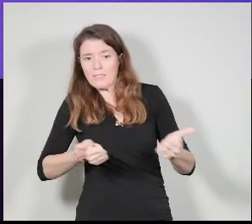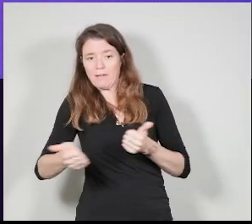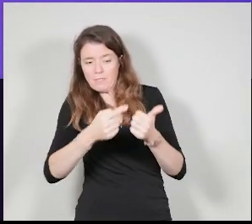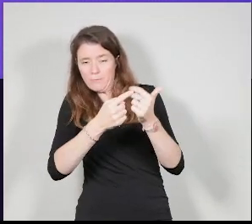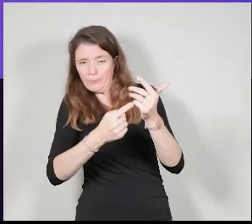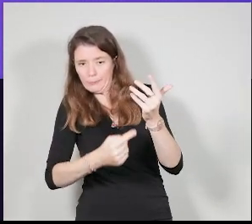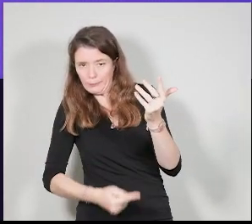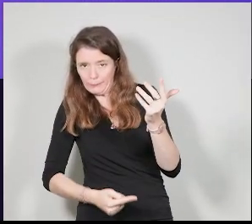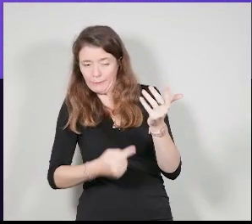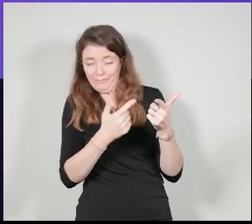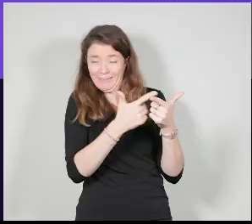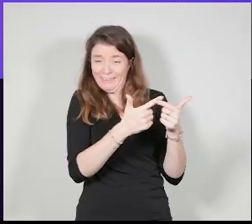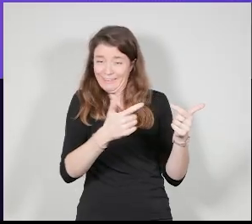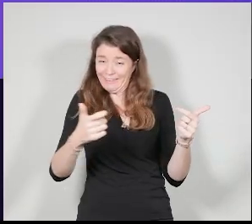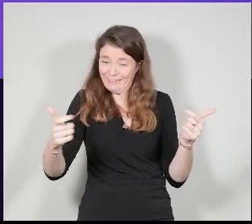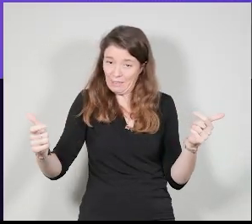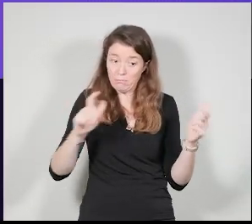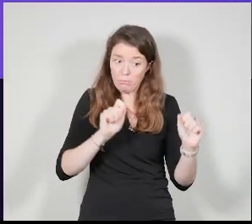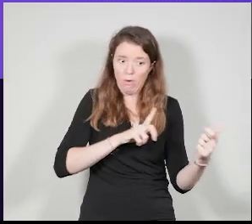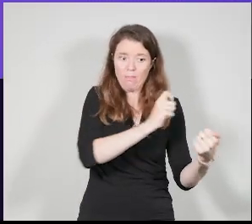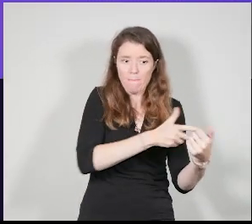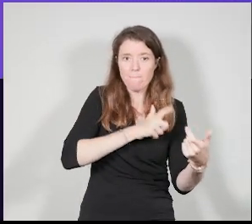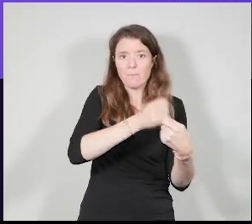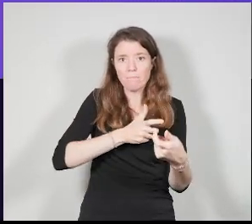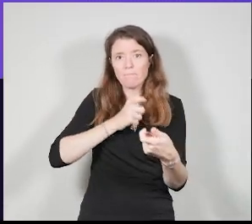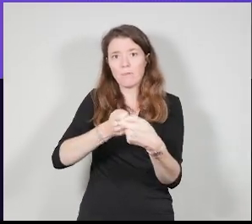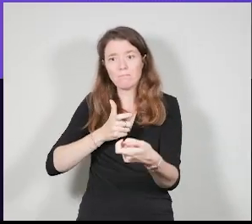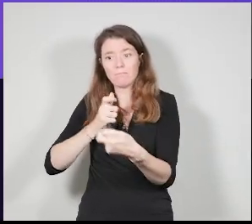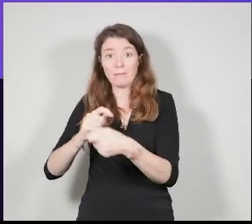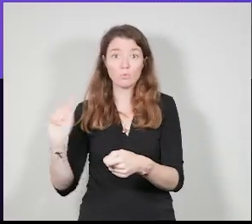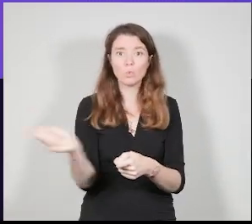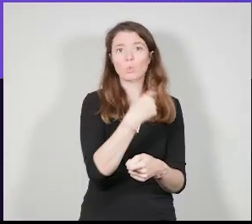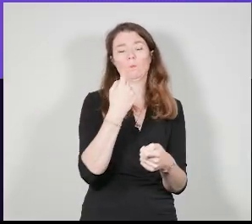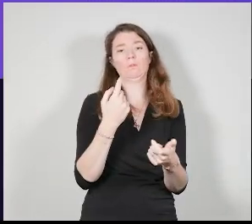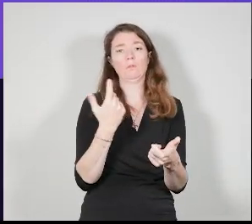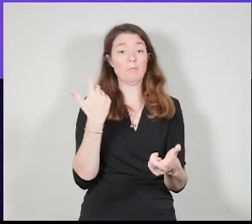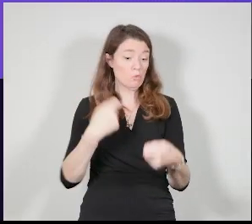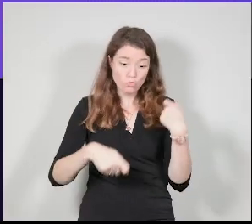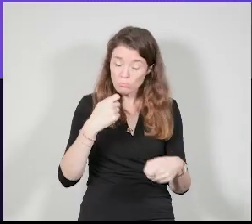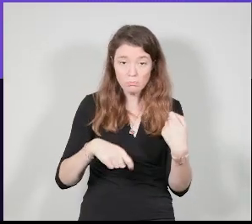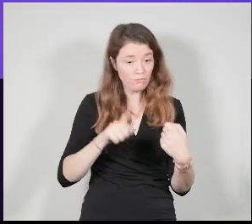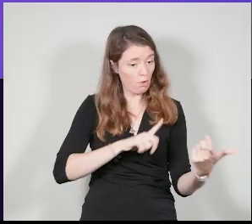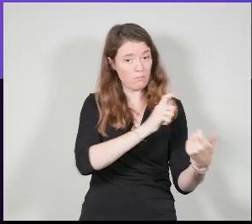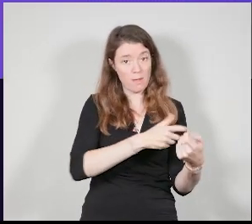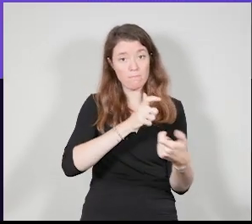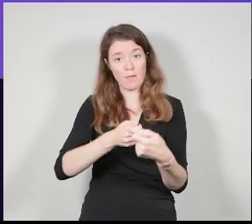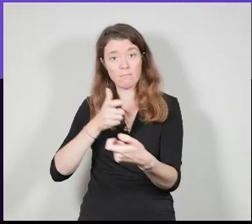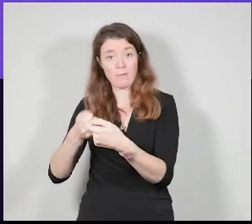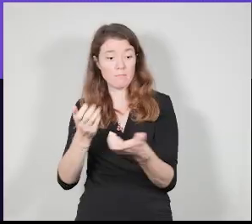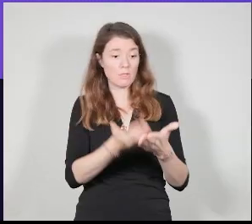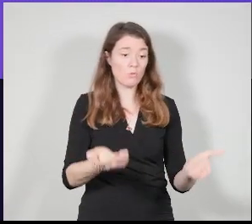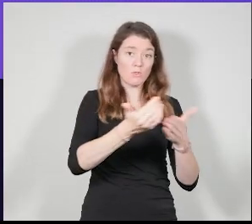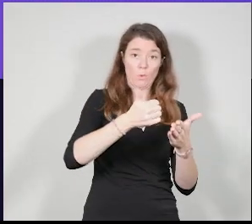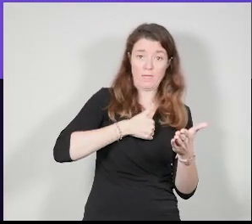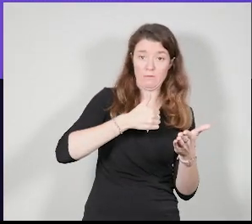soit suffisamment diversifié pour s'adapter de façon souple aux situations individuelles et aux attentes individuelles